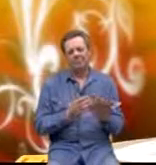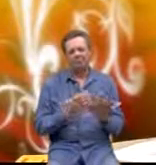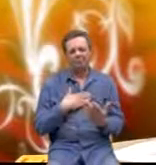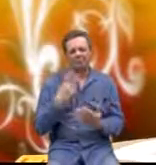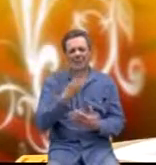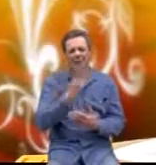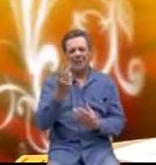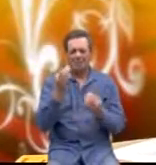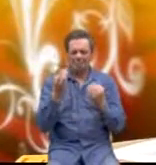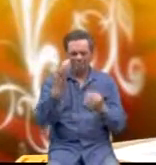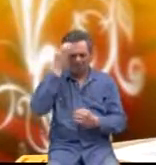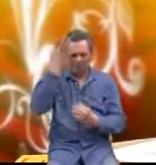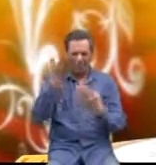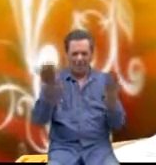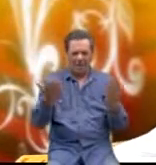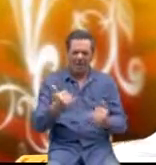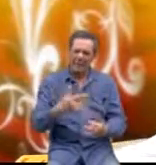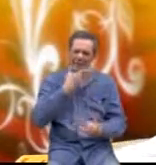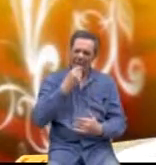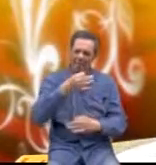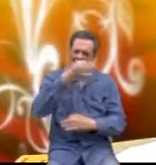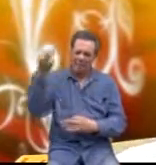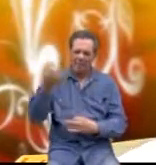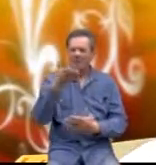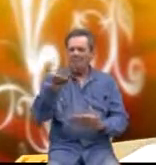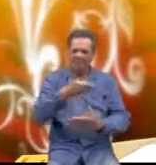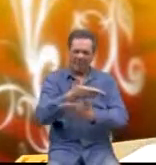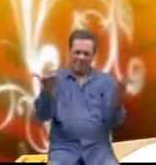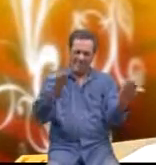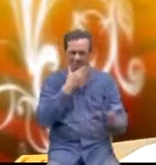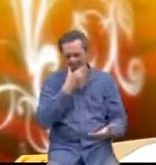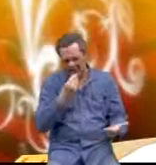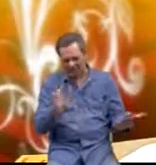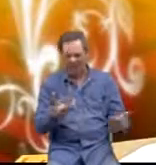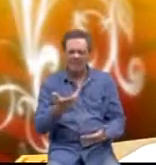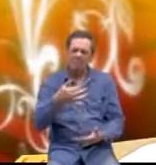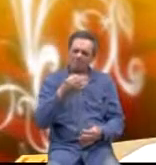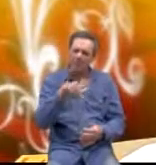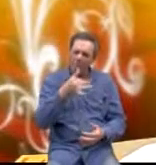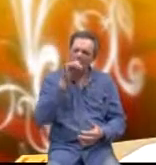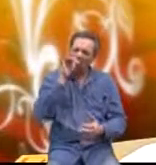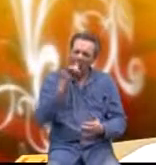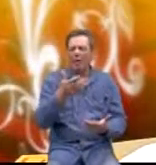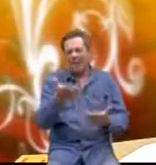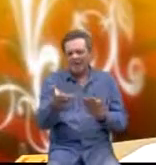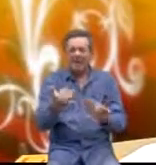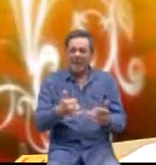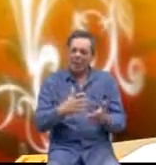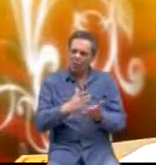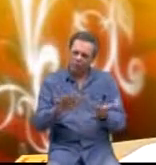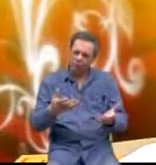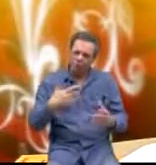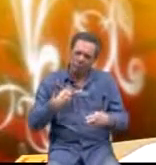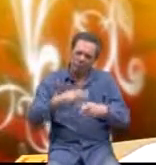Poštovani gledatelji, dobar vam dan. Krasan je dan, vi ste krasni, popite malo vode, sad će već početi dehidracije. Prema